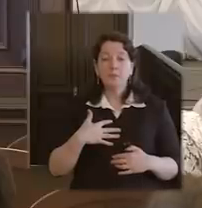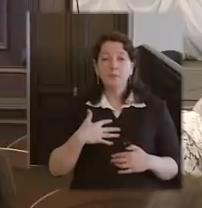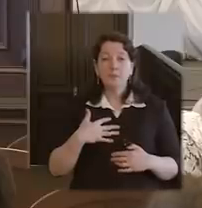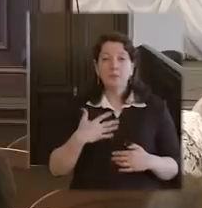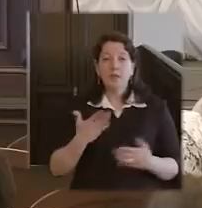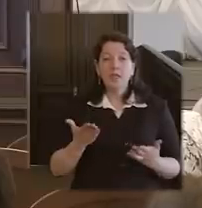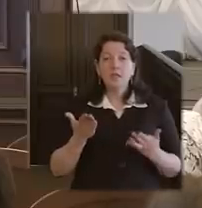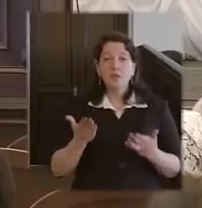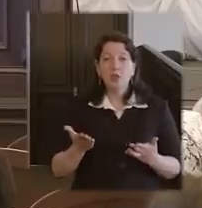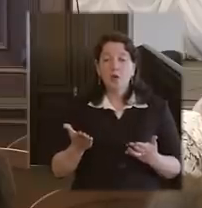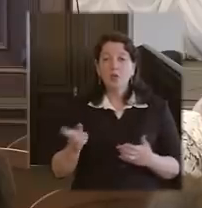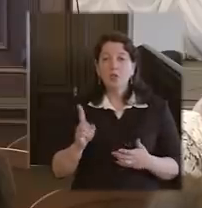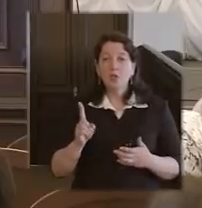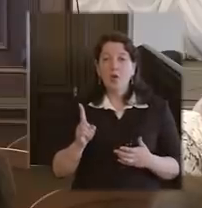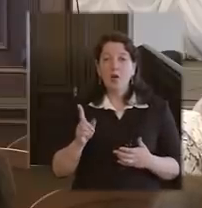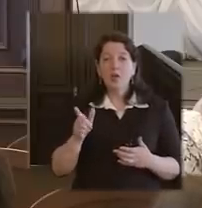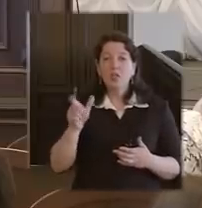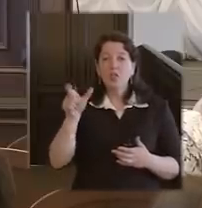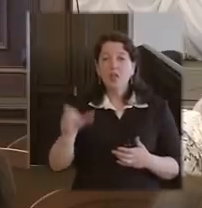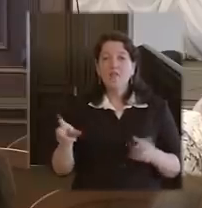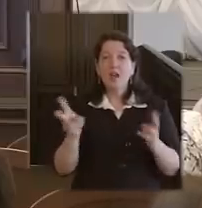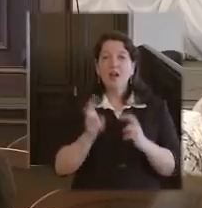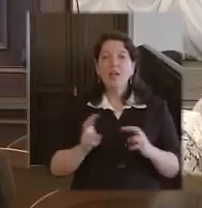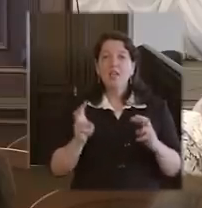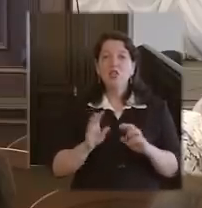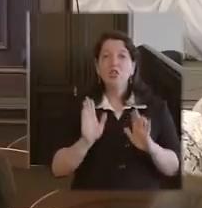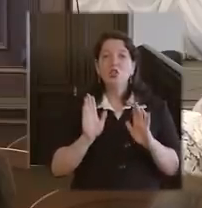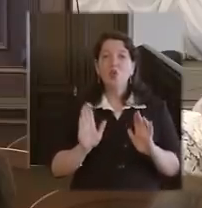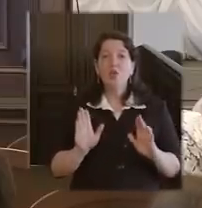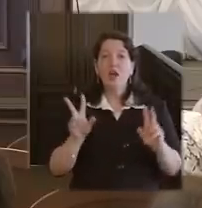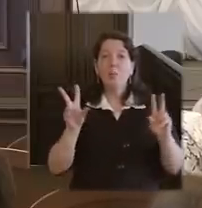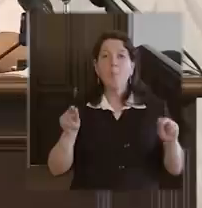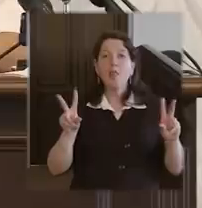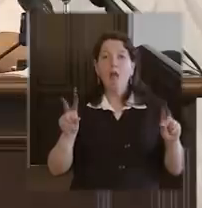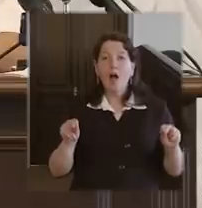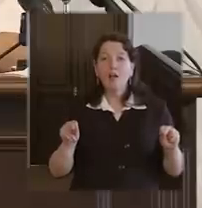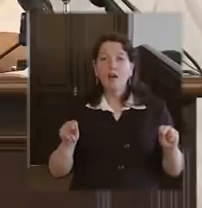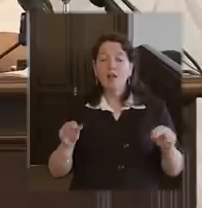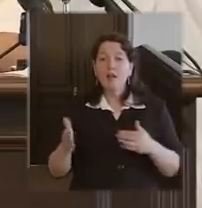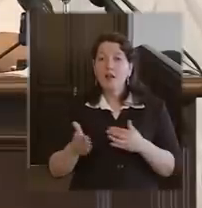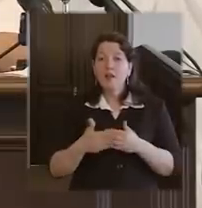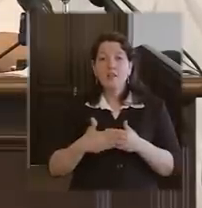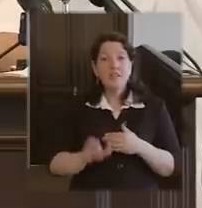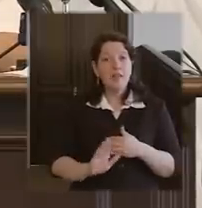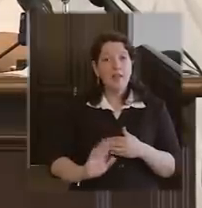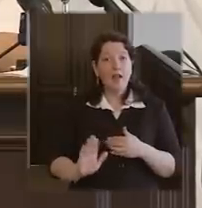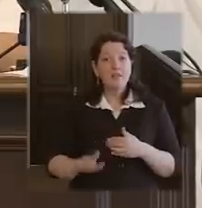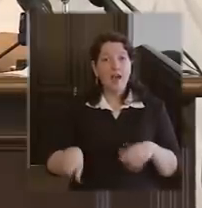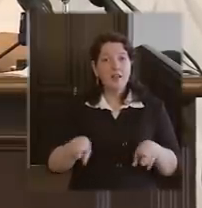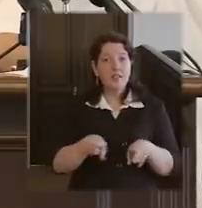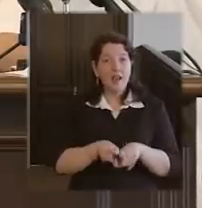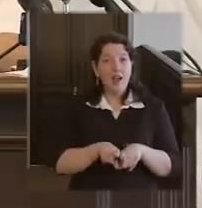и делающий только благо для человека. Не наказание,